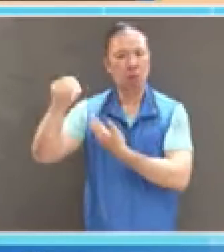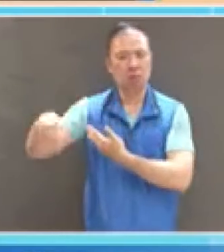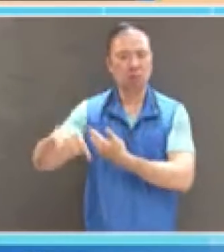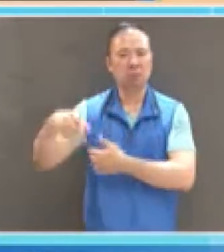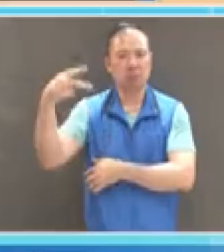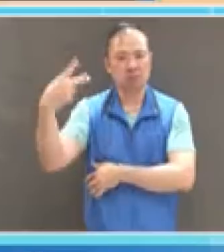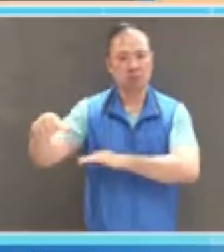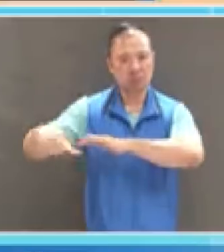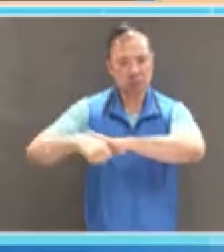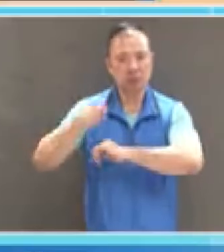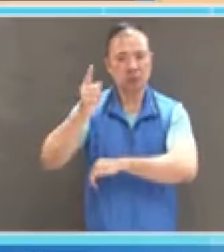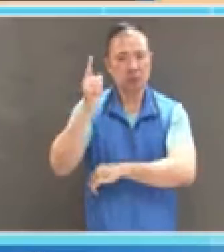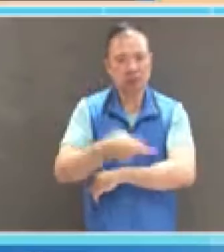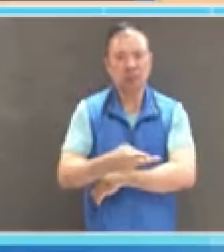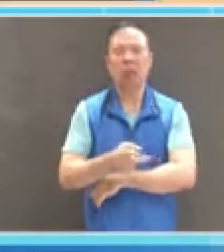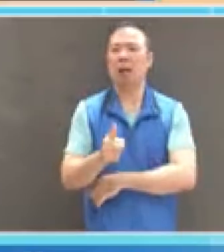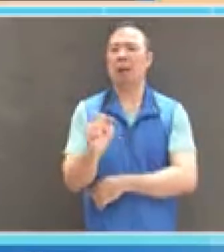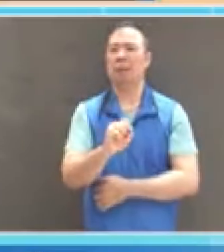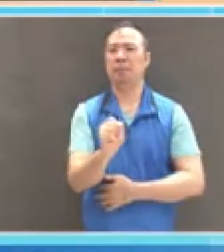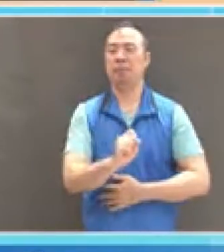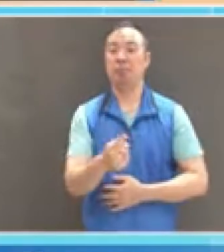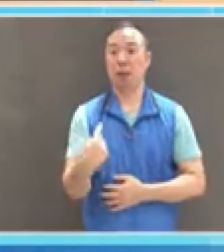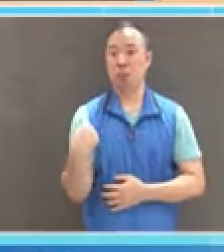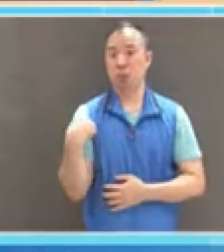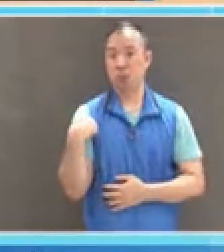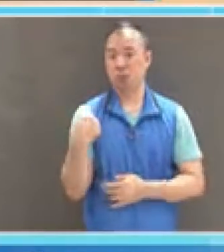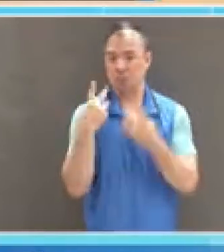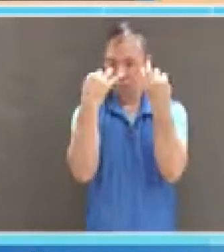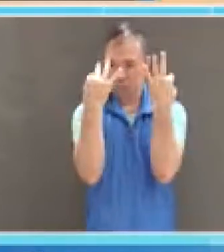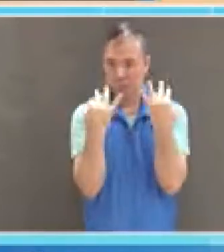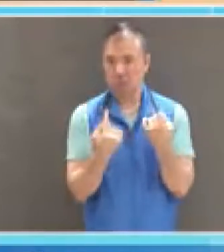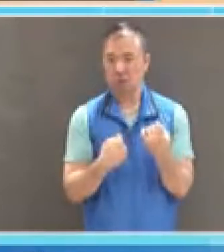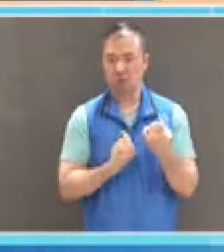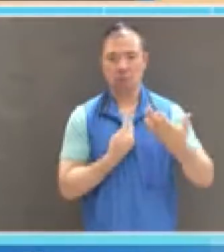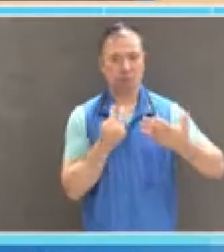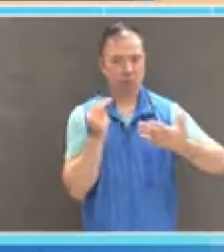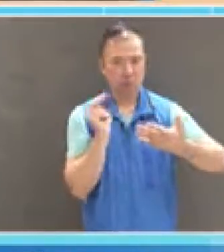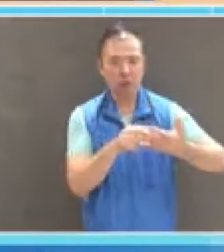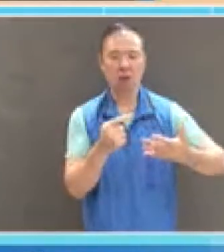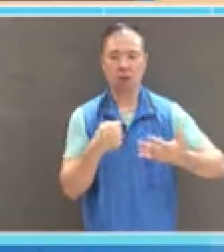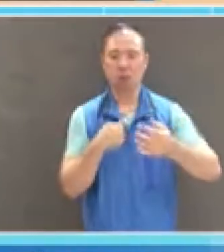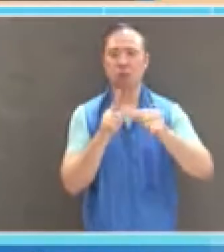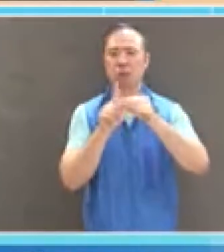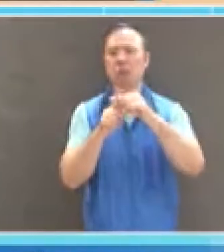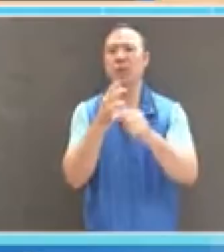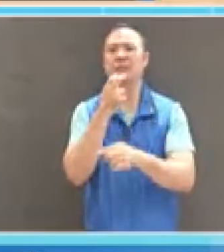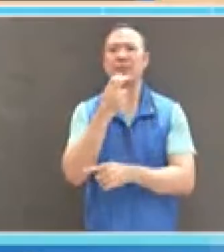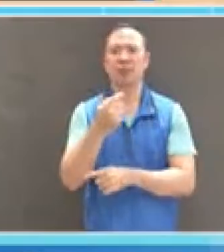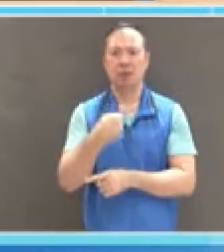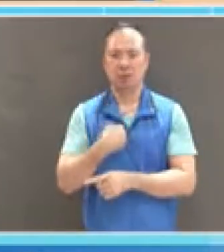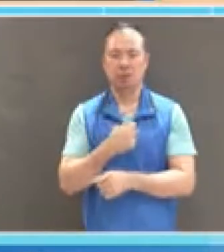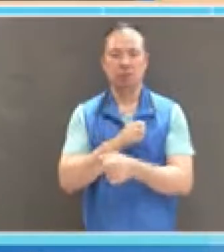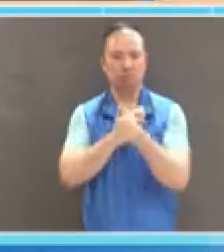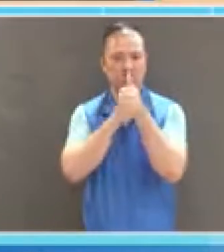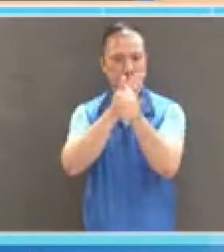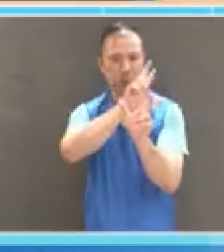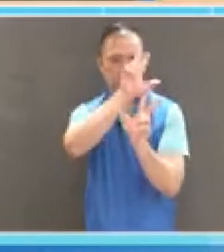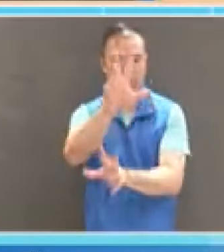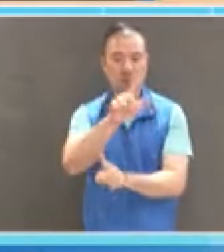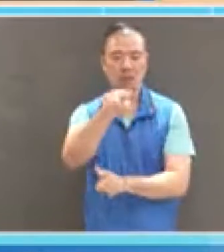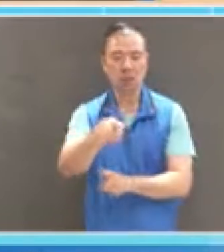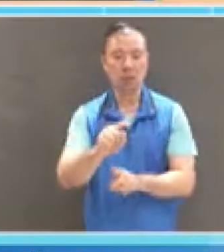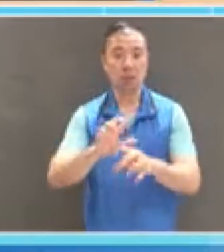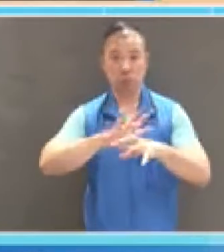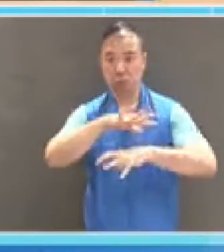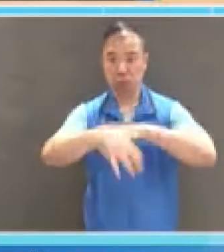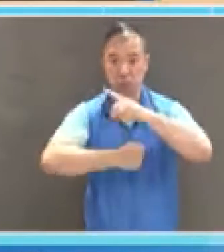真的看了一下，我要给中央做一个建议：没有分七个国，每个国要